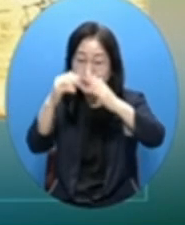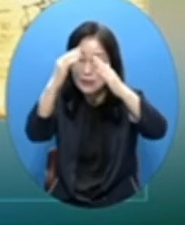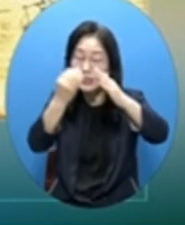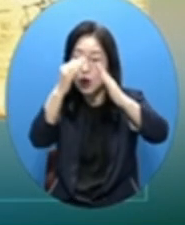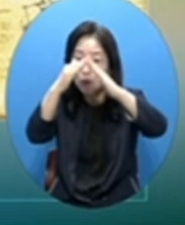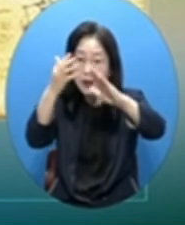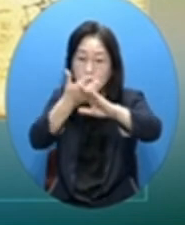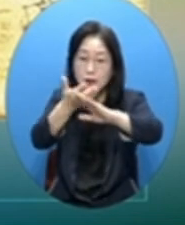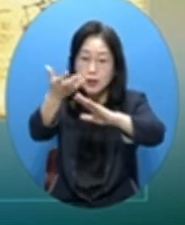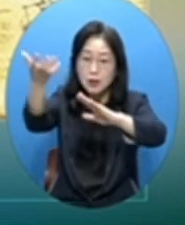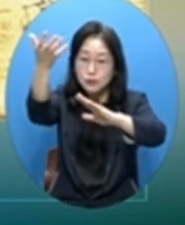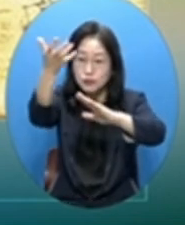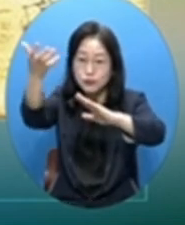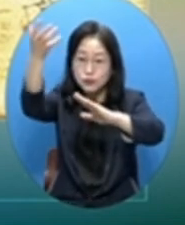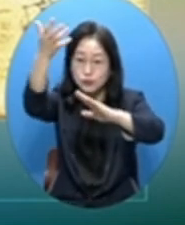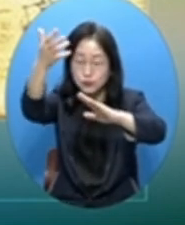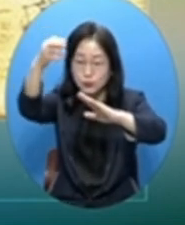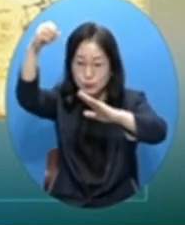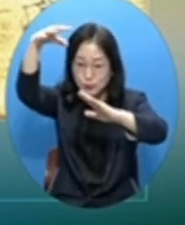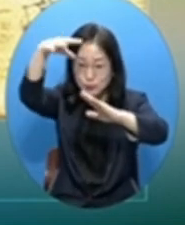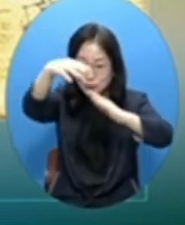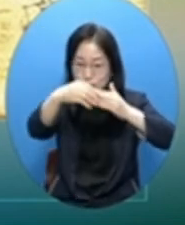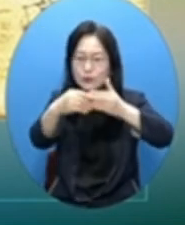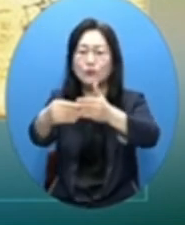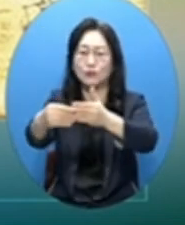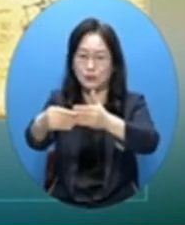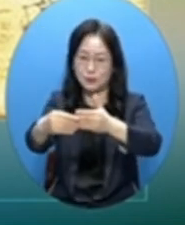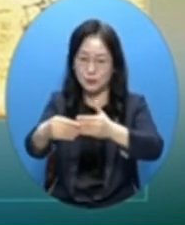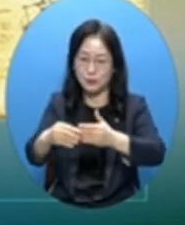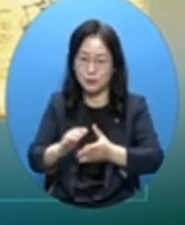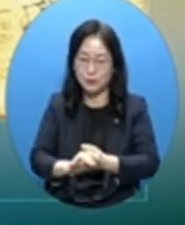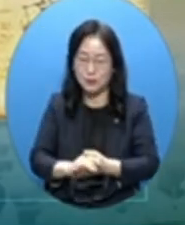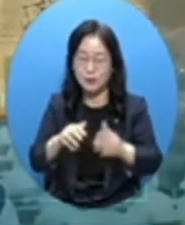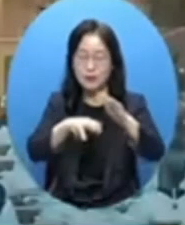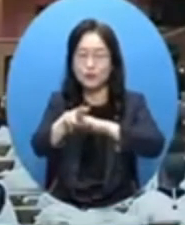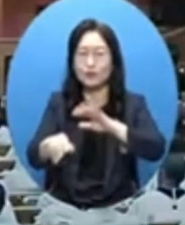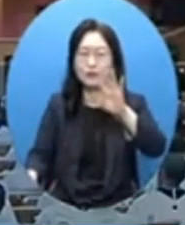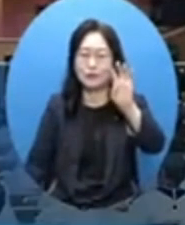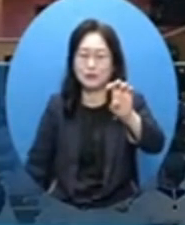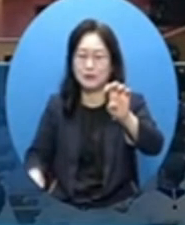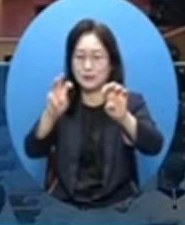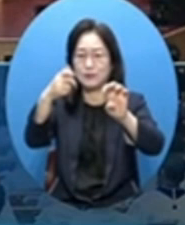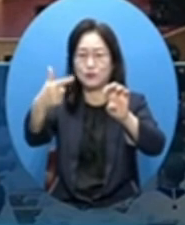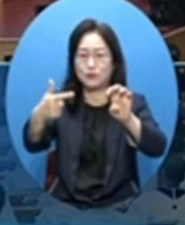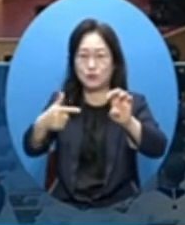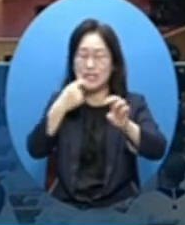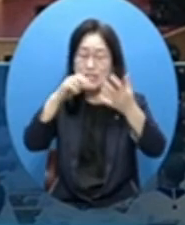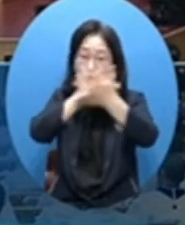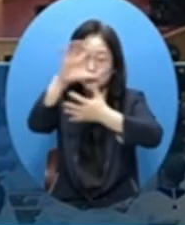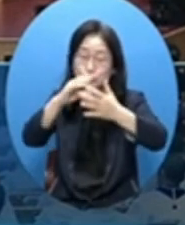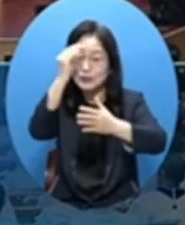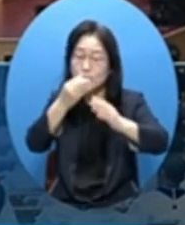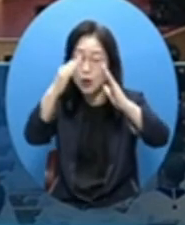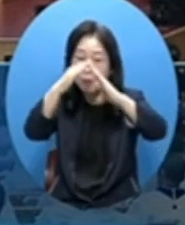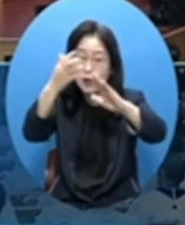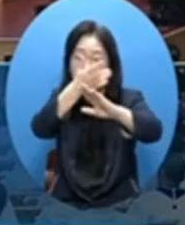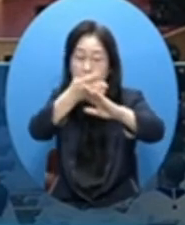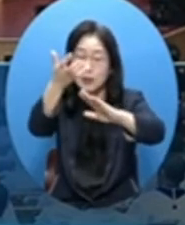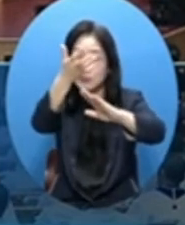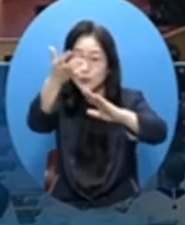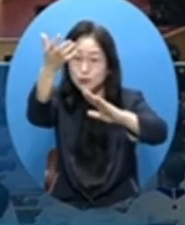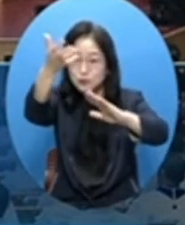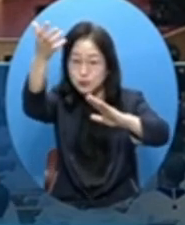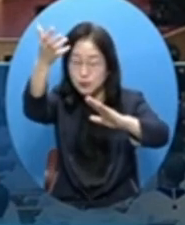저들의 길을 인도했습니다 저에게 40장 36절입니다 구름이 성막에 떠오를 때에는